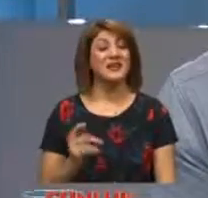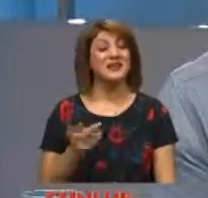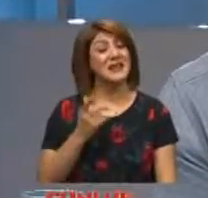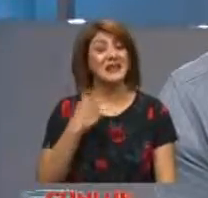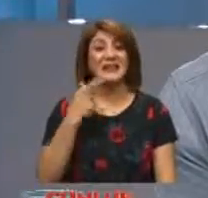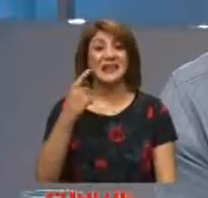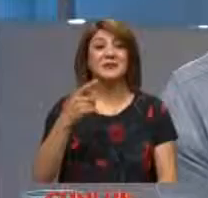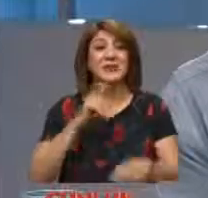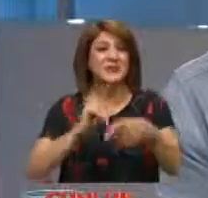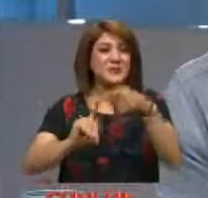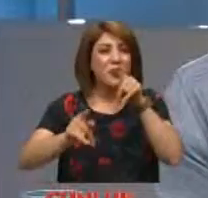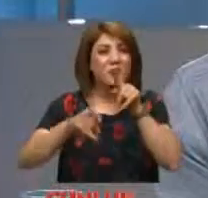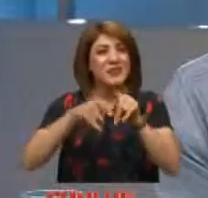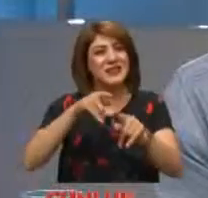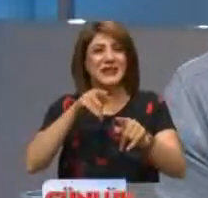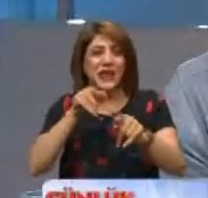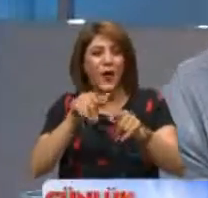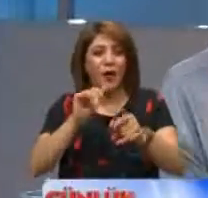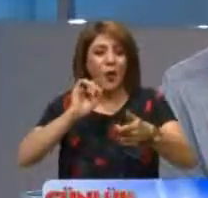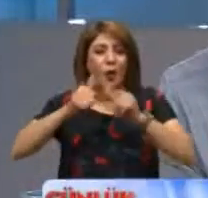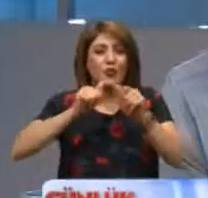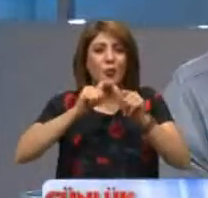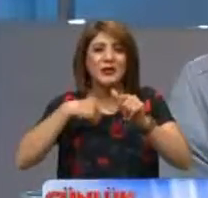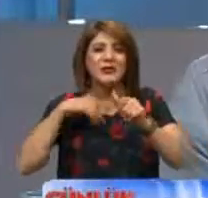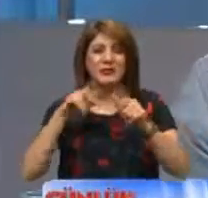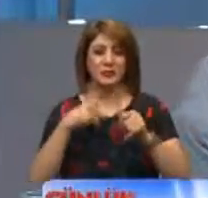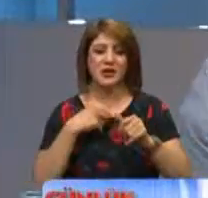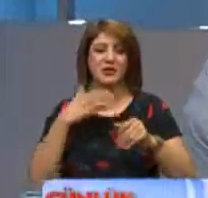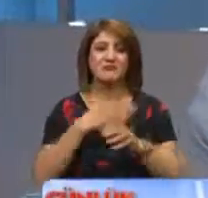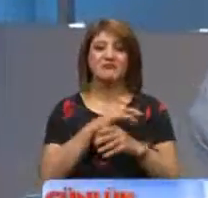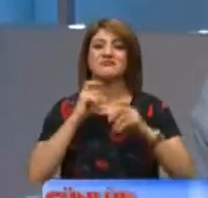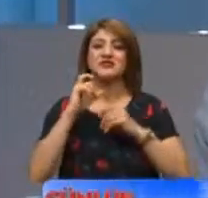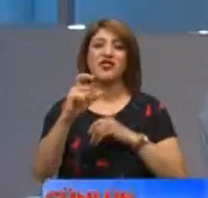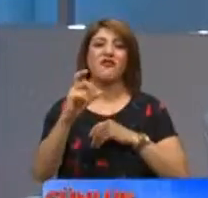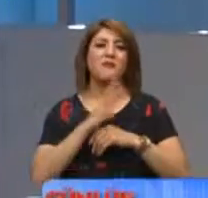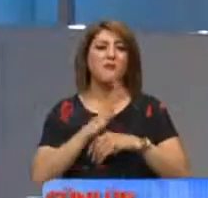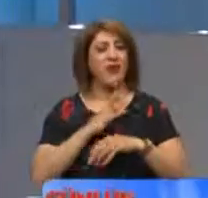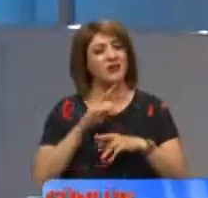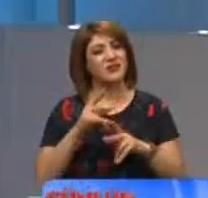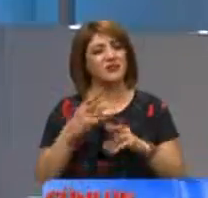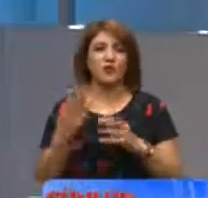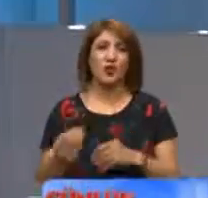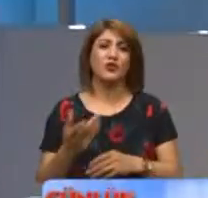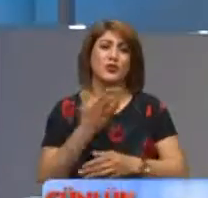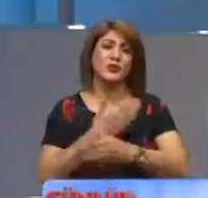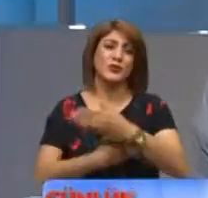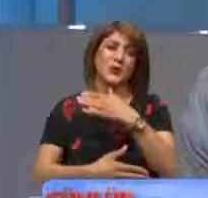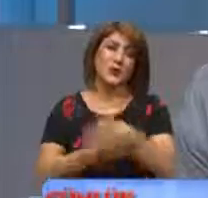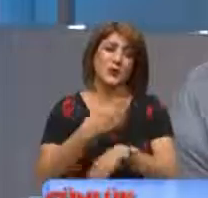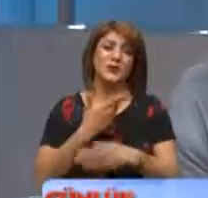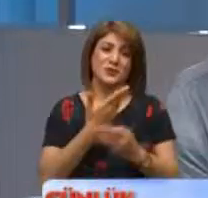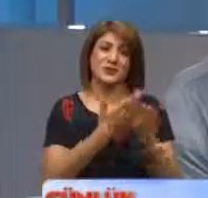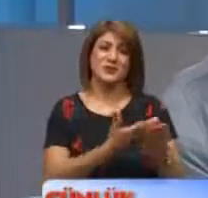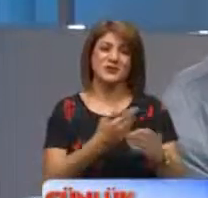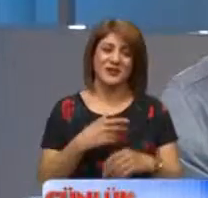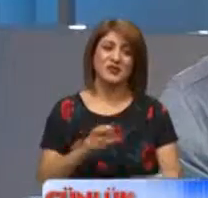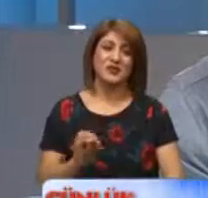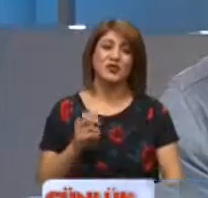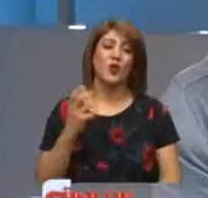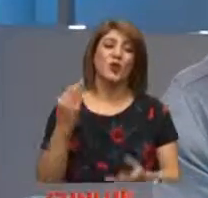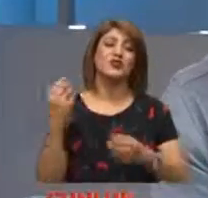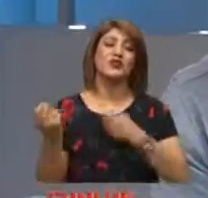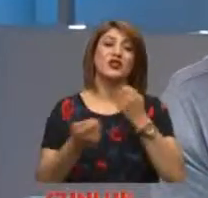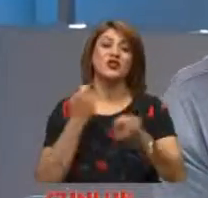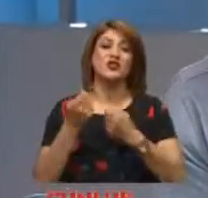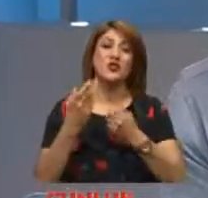ya siyasetçilerin otomatik bir pilot var. Hani her duruma uygun bir cevapları var. Doğrudur, öyle bir şey yapmıştır. Doğrudur. Bir de yoğurgunlar tabii. Ülke demiştir yani arada. Çok